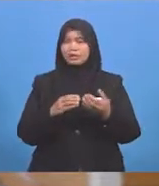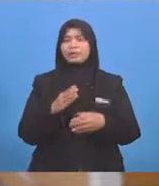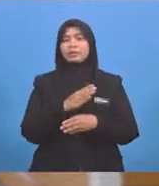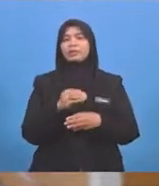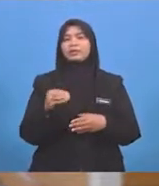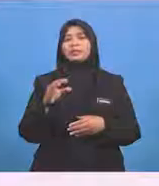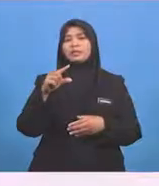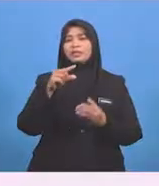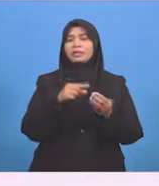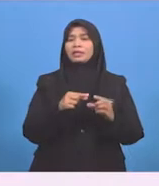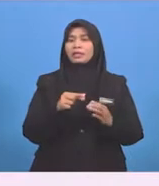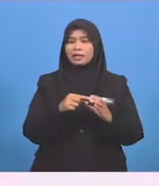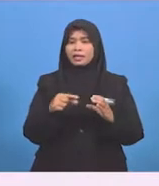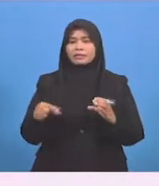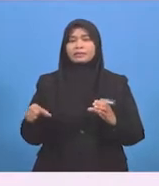fasa gas.